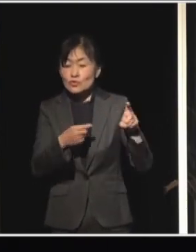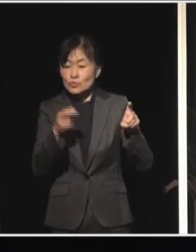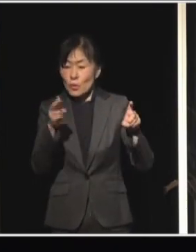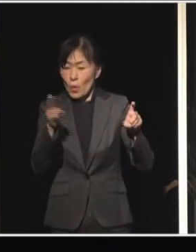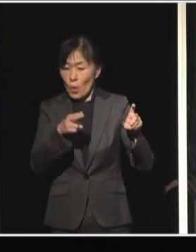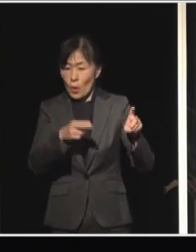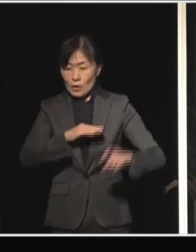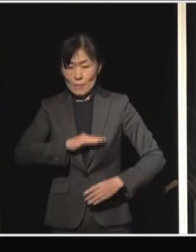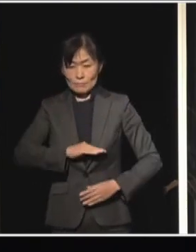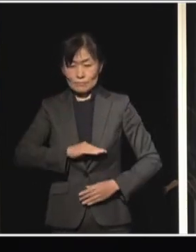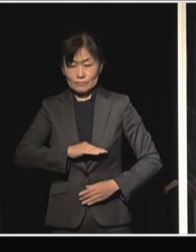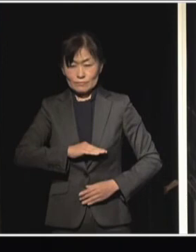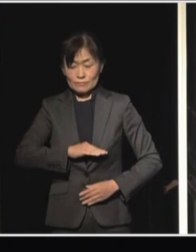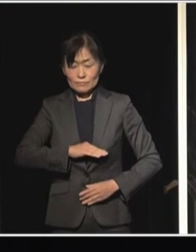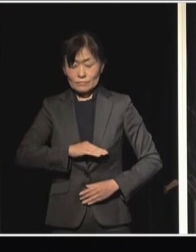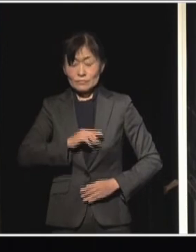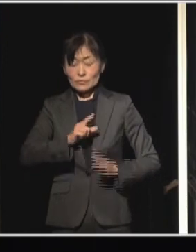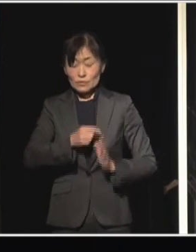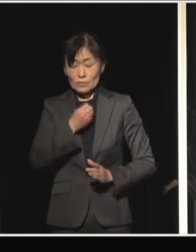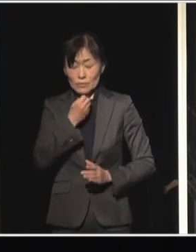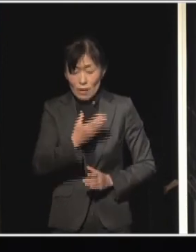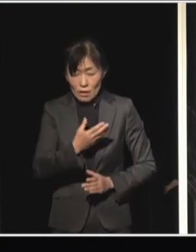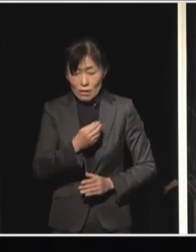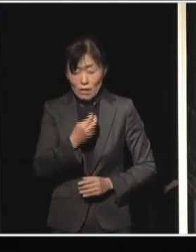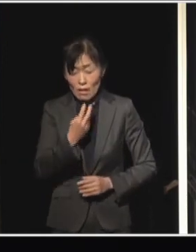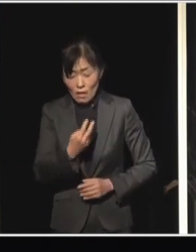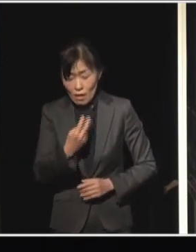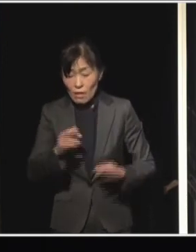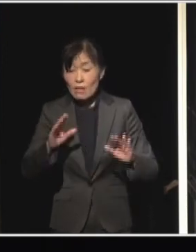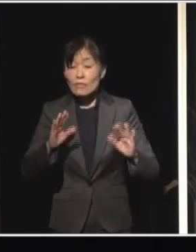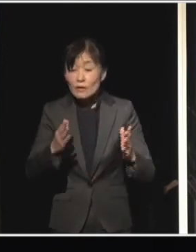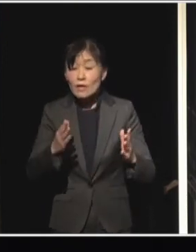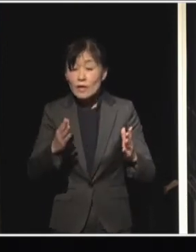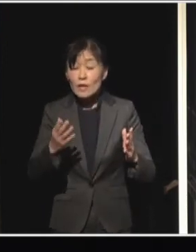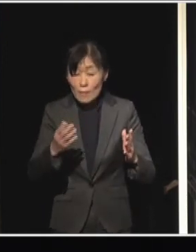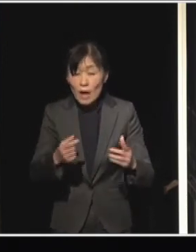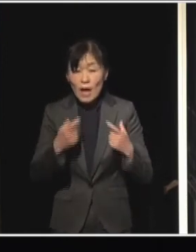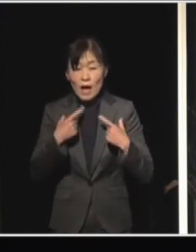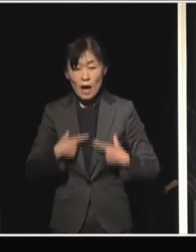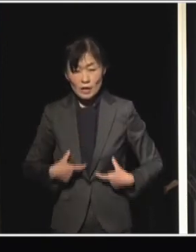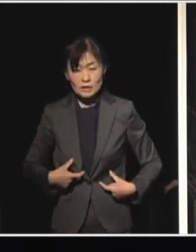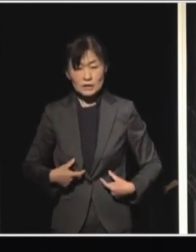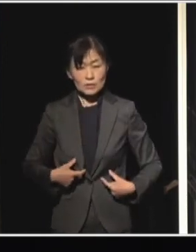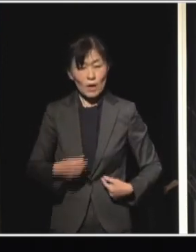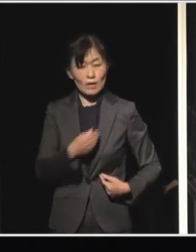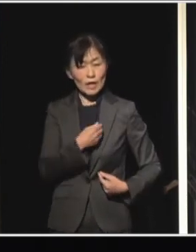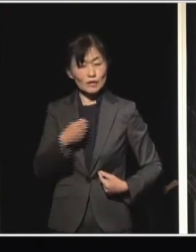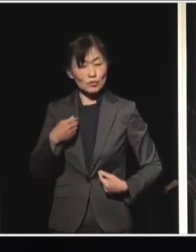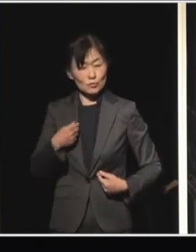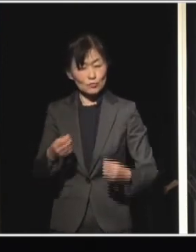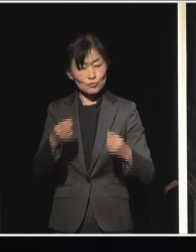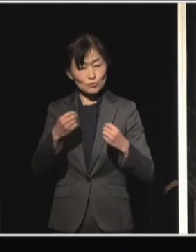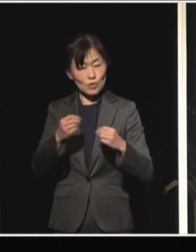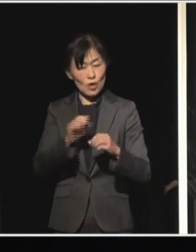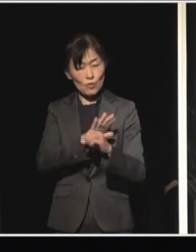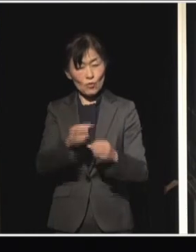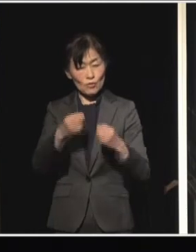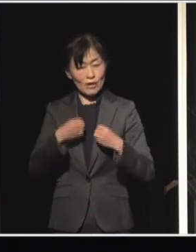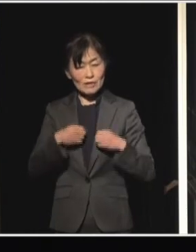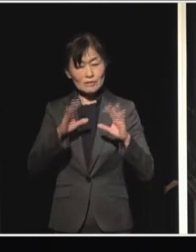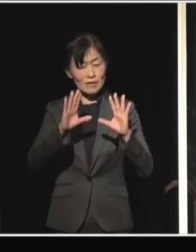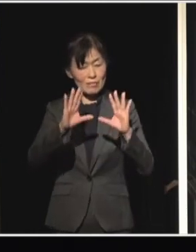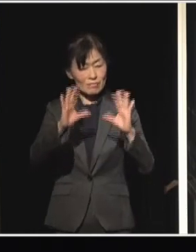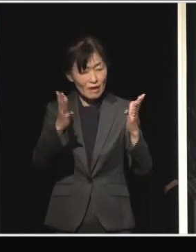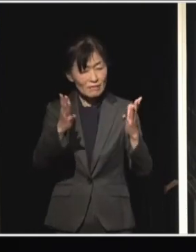息が切れの接合不便なことがなければはいが1000以上になってすなわち観戦されていないなんていう風に書いてあります